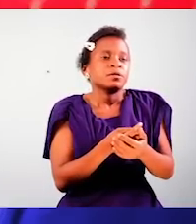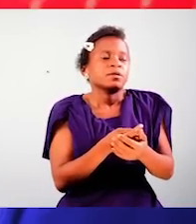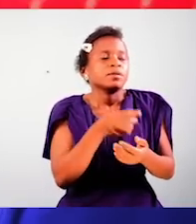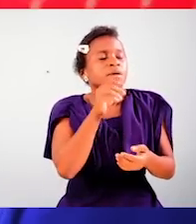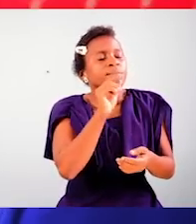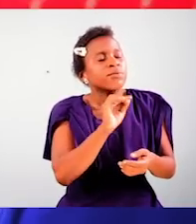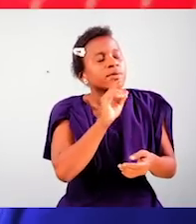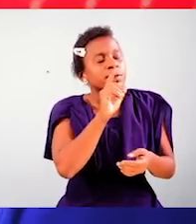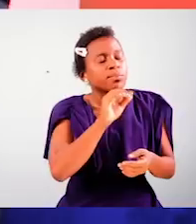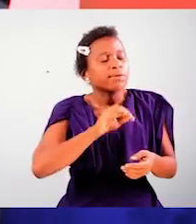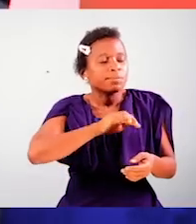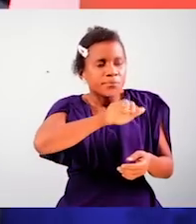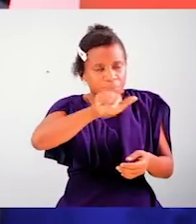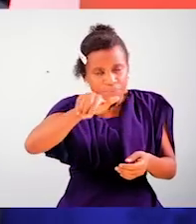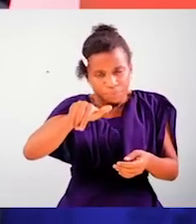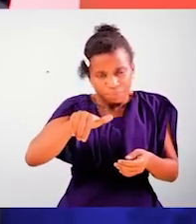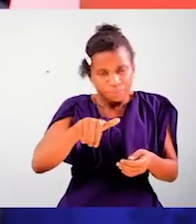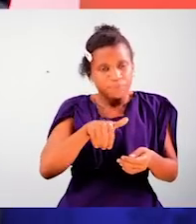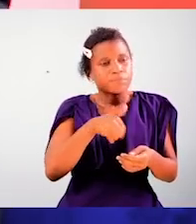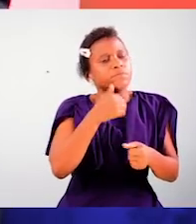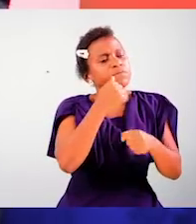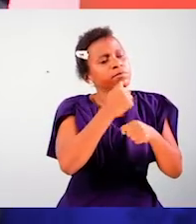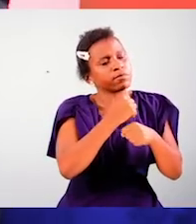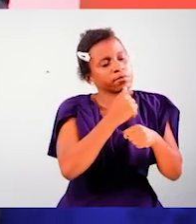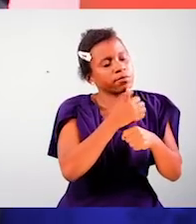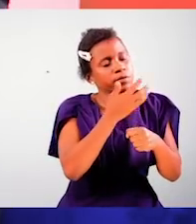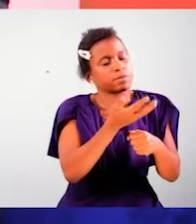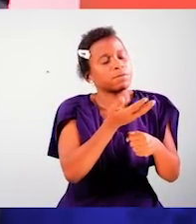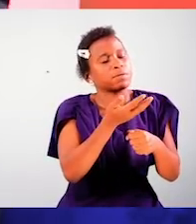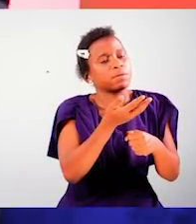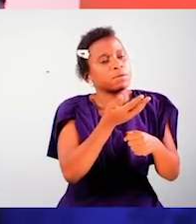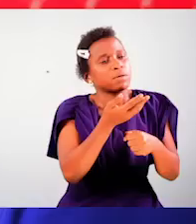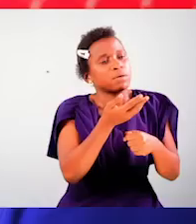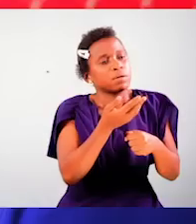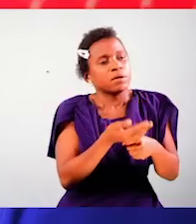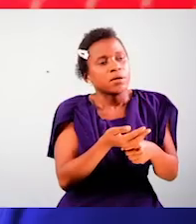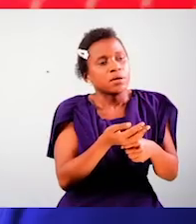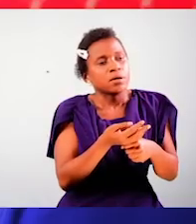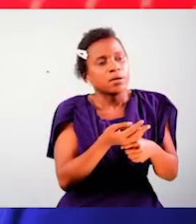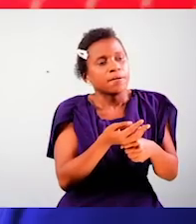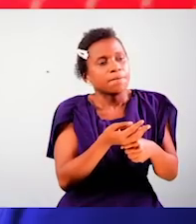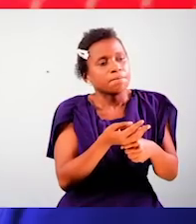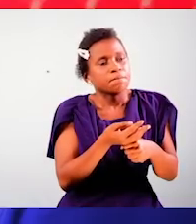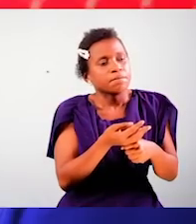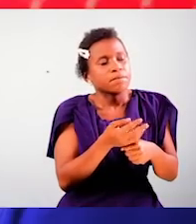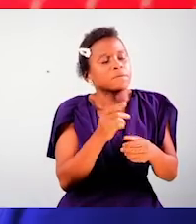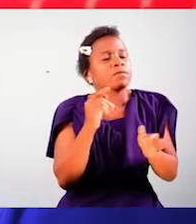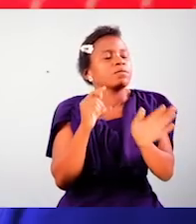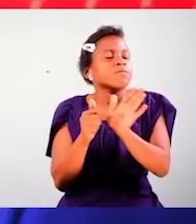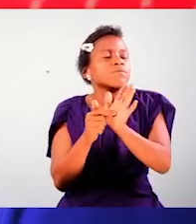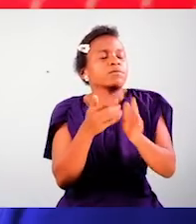umma atufanye hivyo hivyo? Kwa mfano mfano mwingine kwamba kuna pesa za mikopo